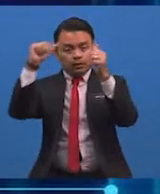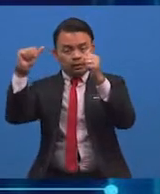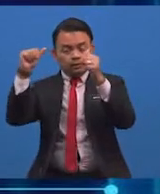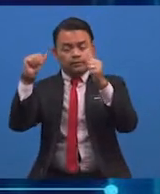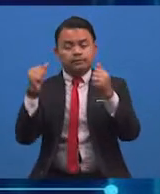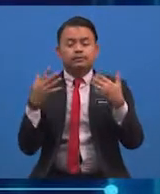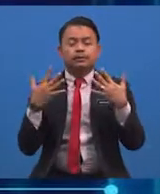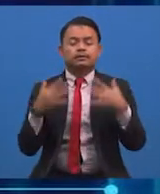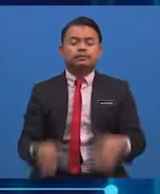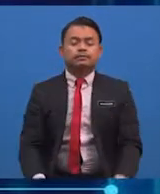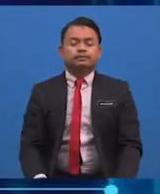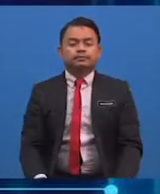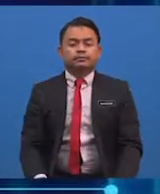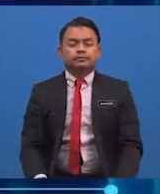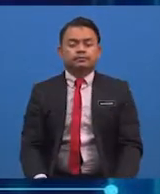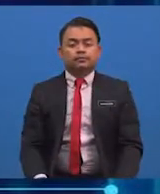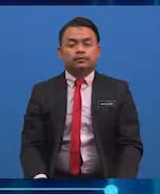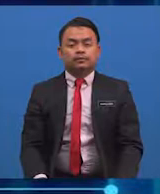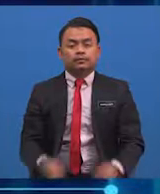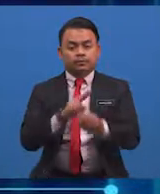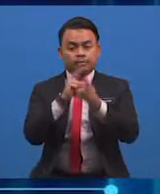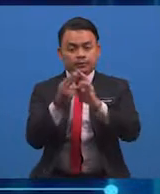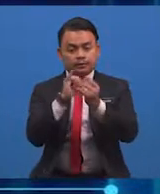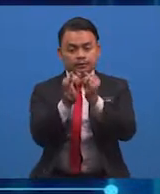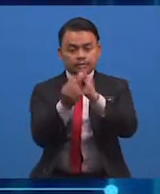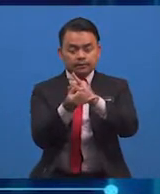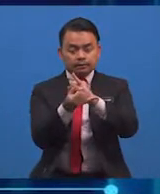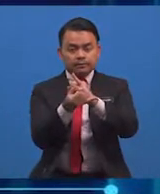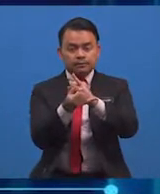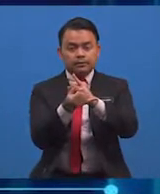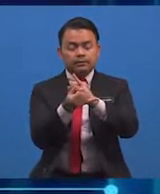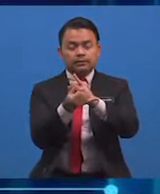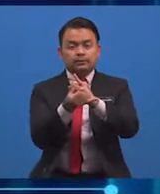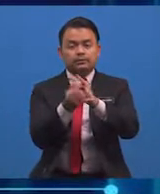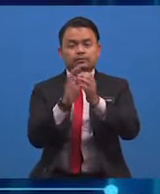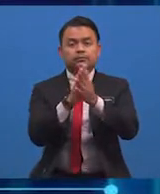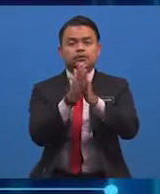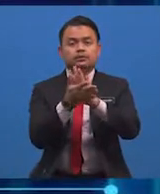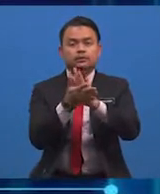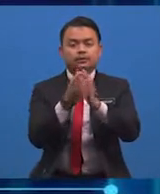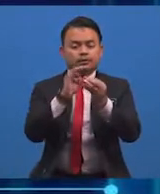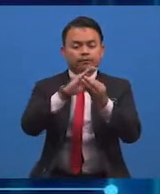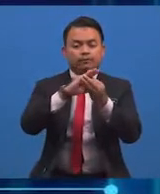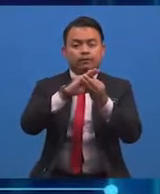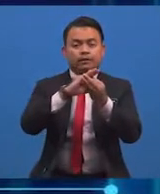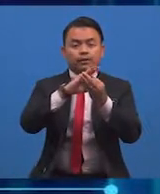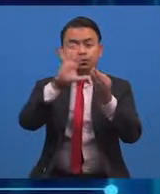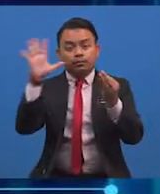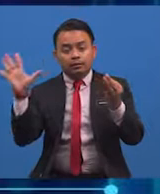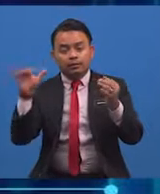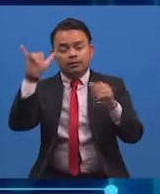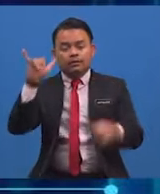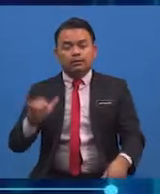juga menciptakan fenomena cuaca yang tidak menentu. Termasuklah curahan hujan yang ekstrim,